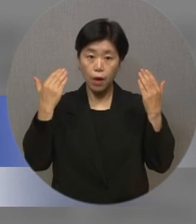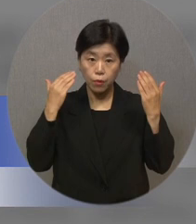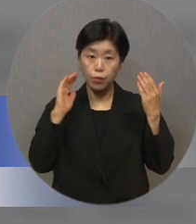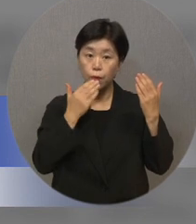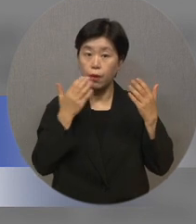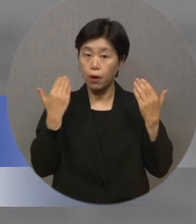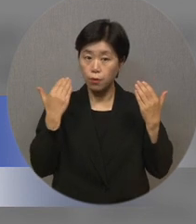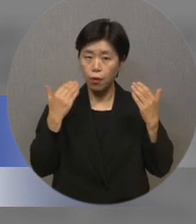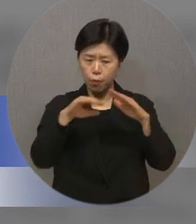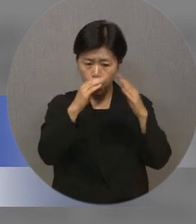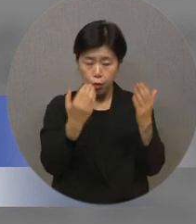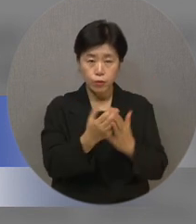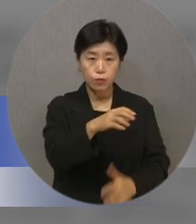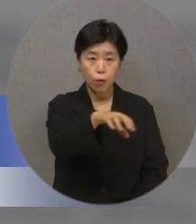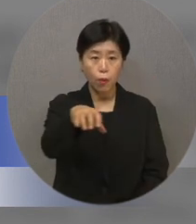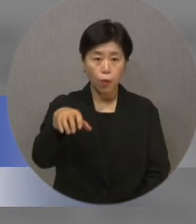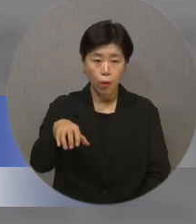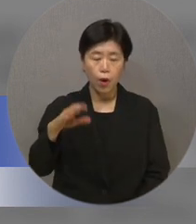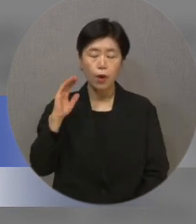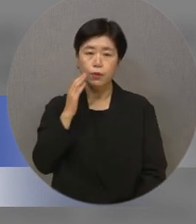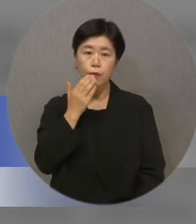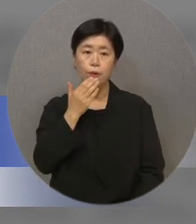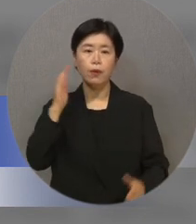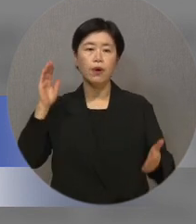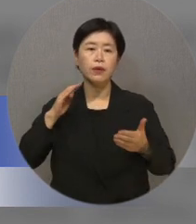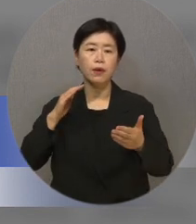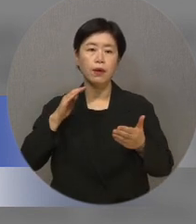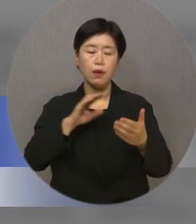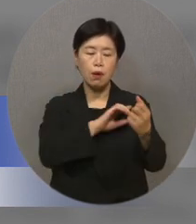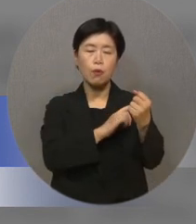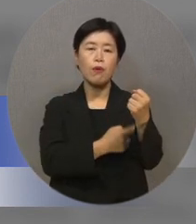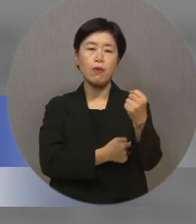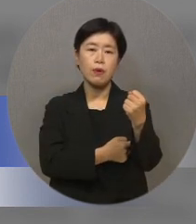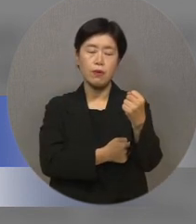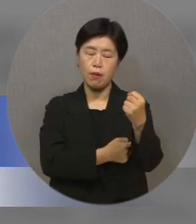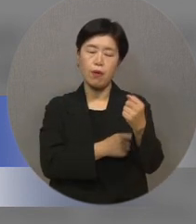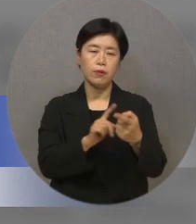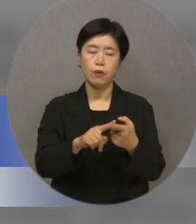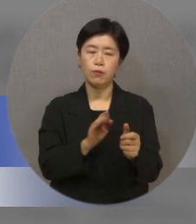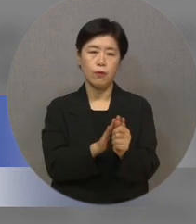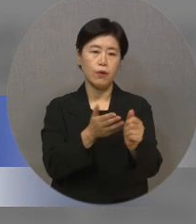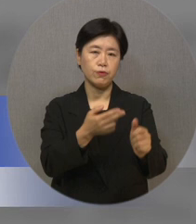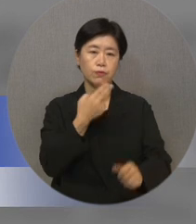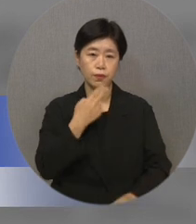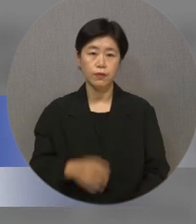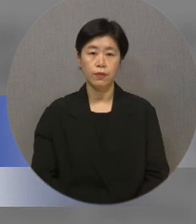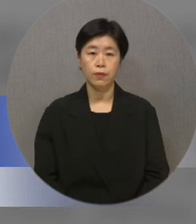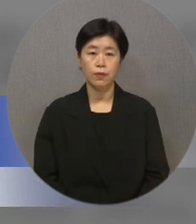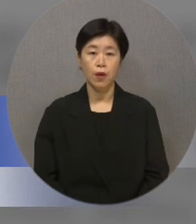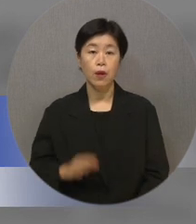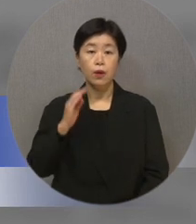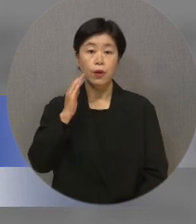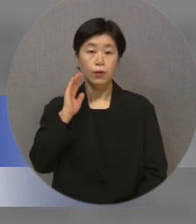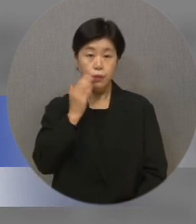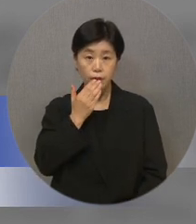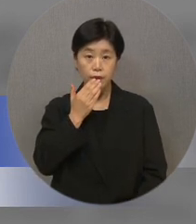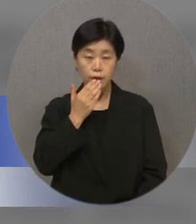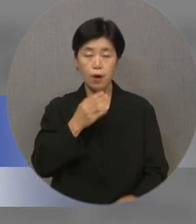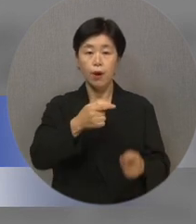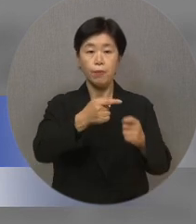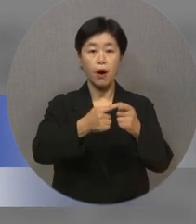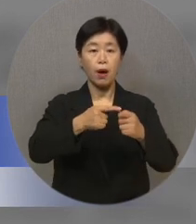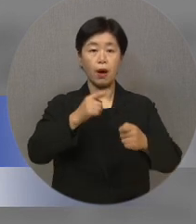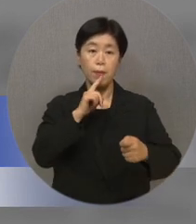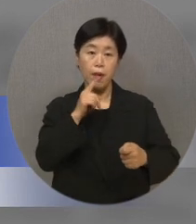교육권과 학습권을 침해받고 있는 상황이라고 설명하고 있는데요 특히 협회는 농인의 제 1 언어인 수가